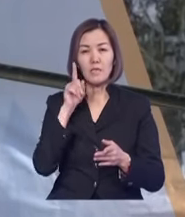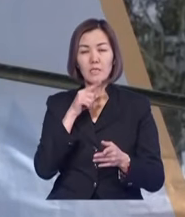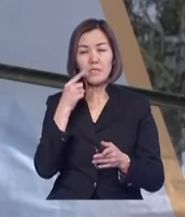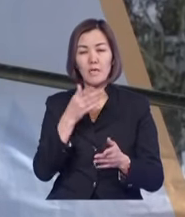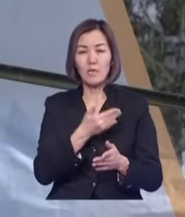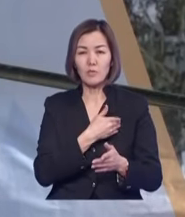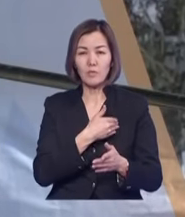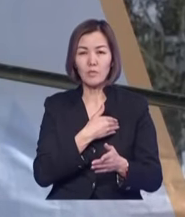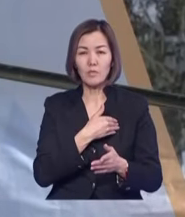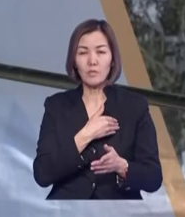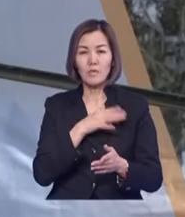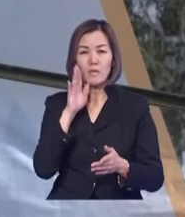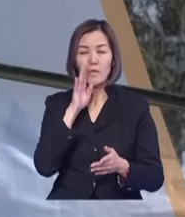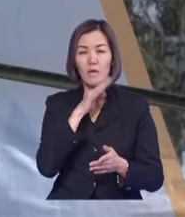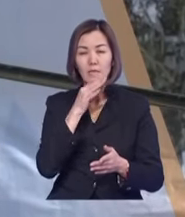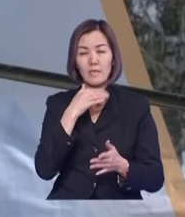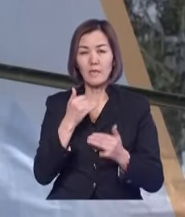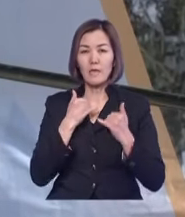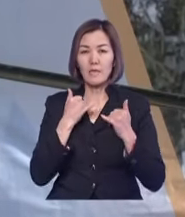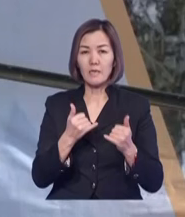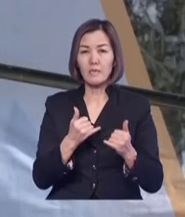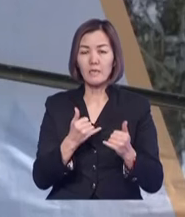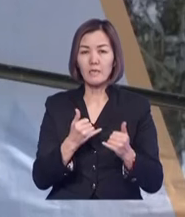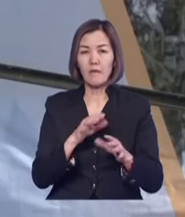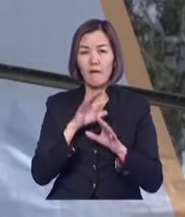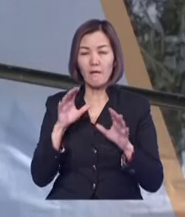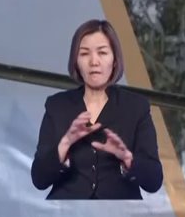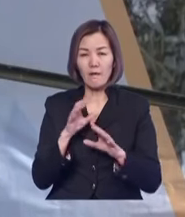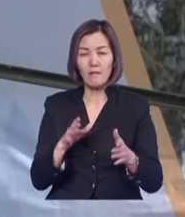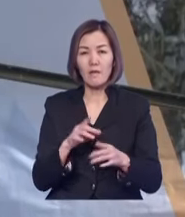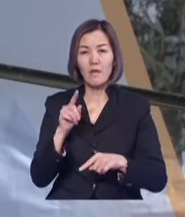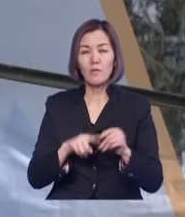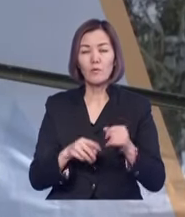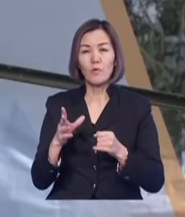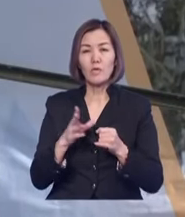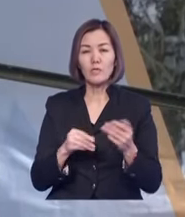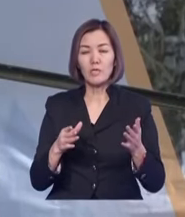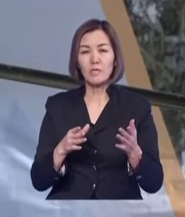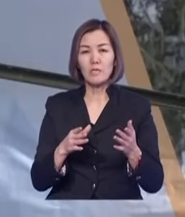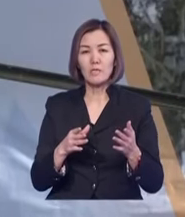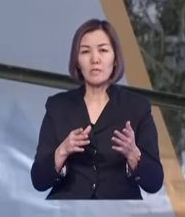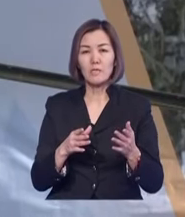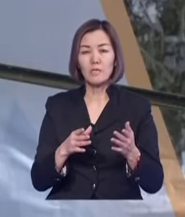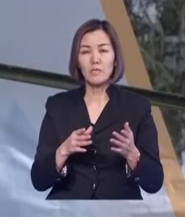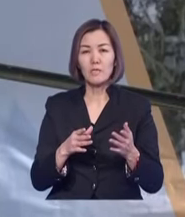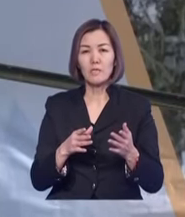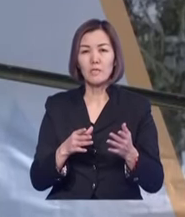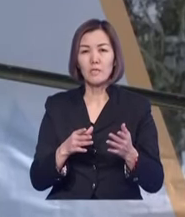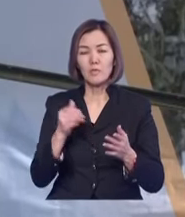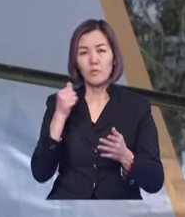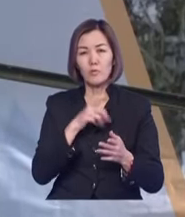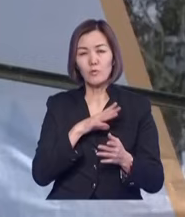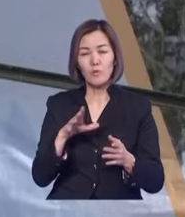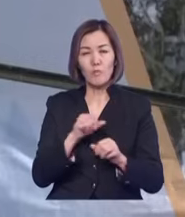дейді, әкең анаң ардақтың, ардақтыңды аяула, туған жерің топырағың, топырағын тоздырма деп еліне